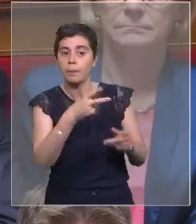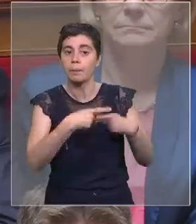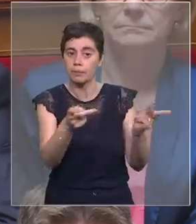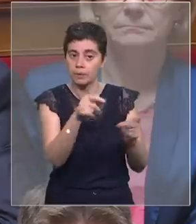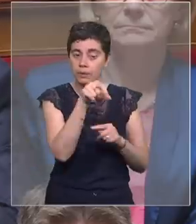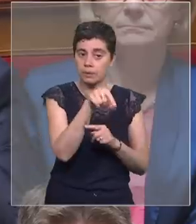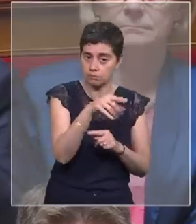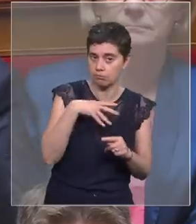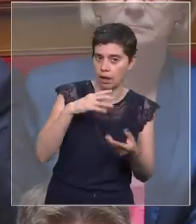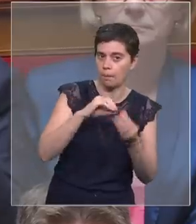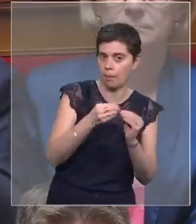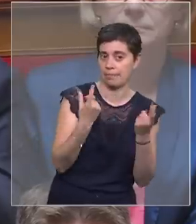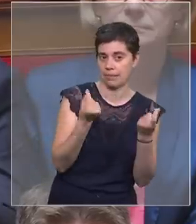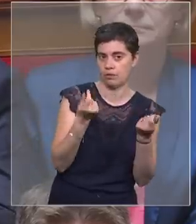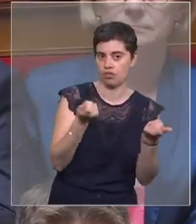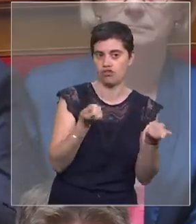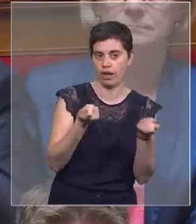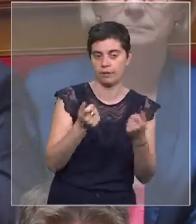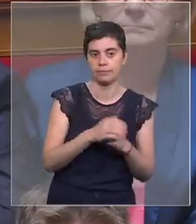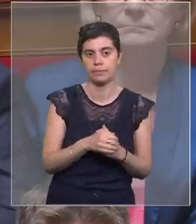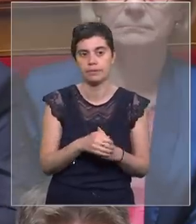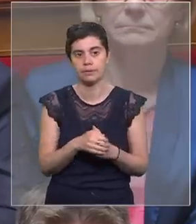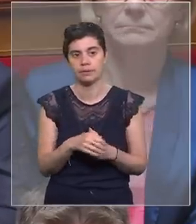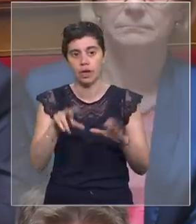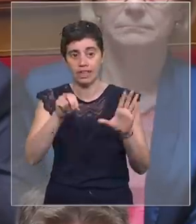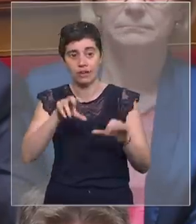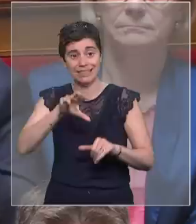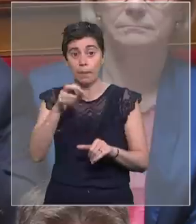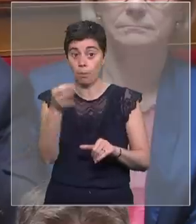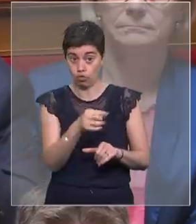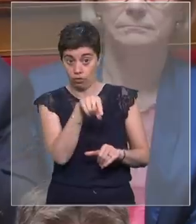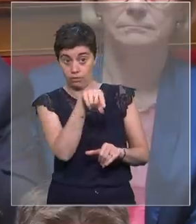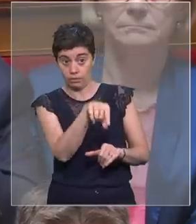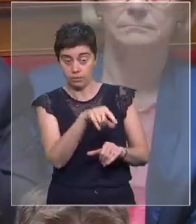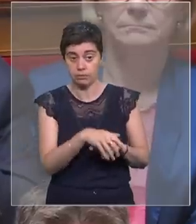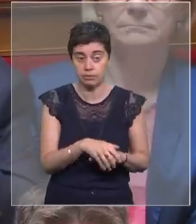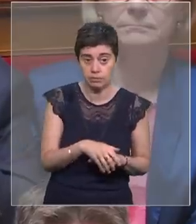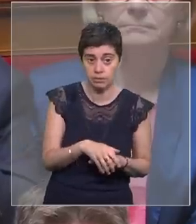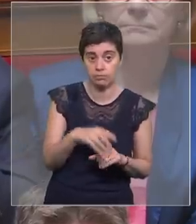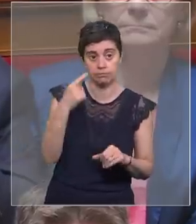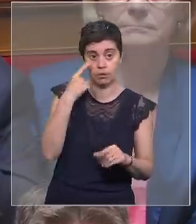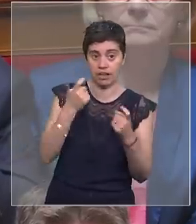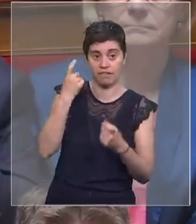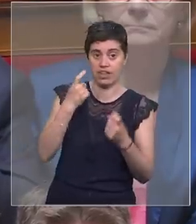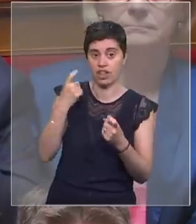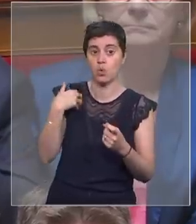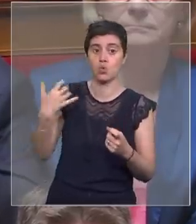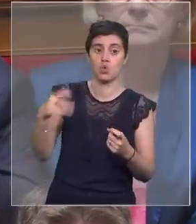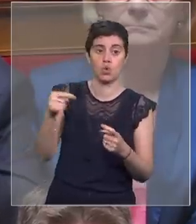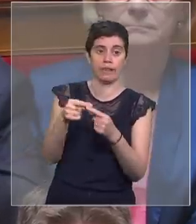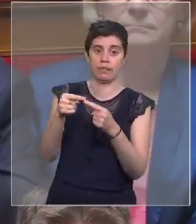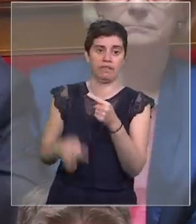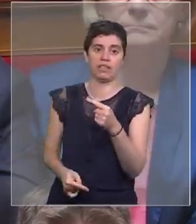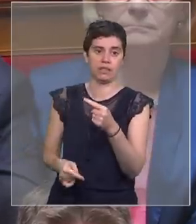rencontraient des difficultés de trésorerie et que 85% d'entre eux anticipaient un résultat fortement déficitaire à la